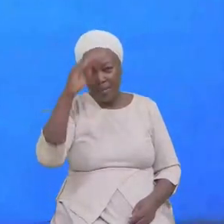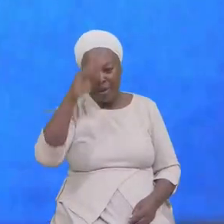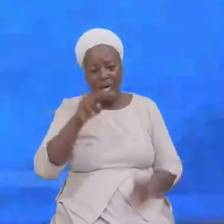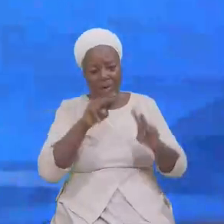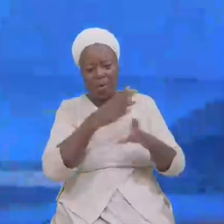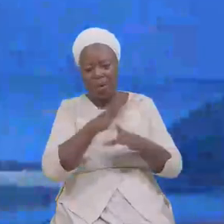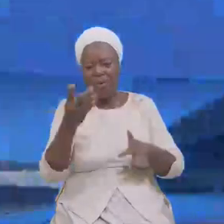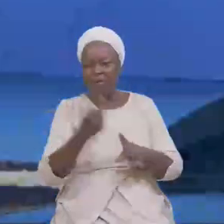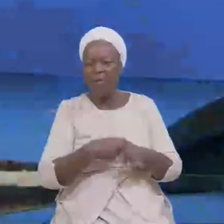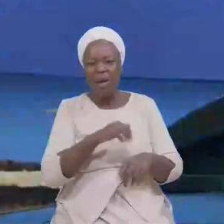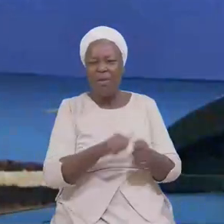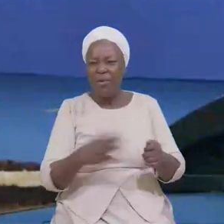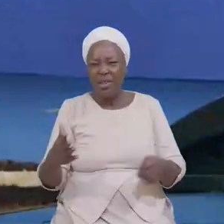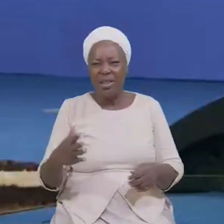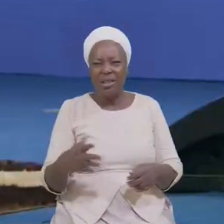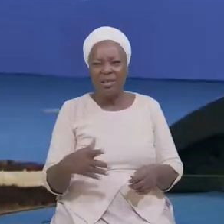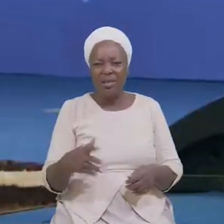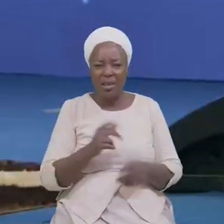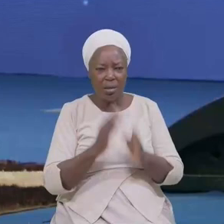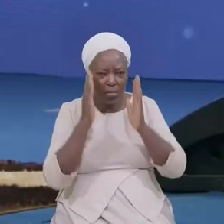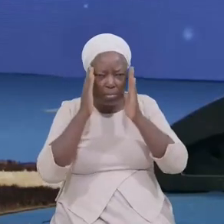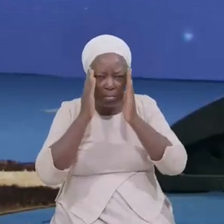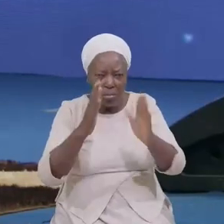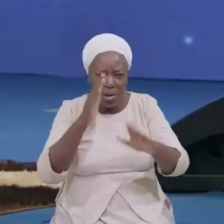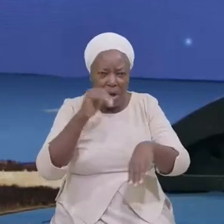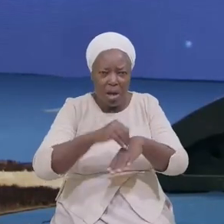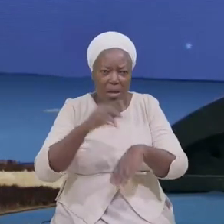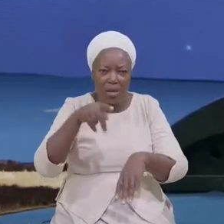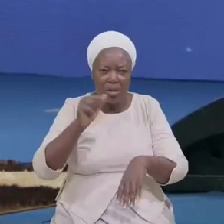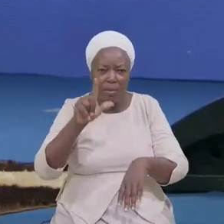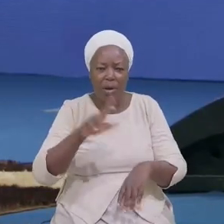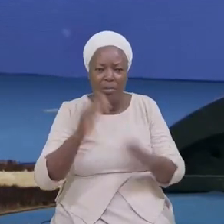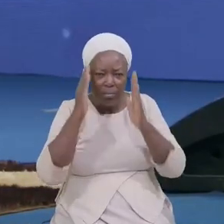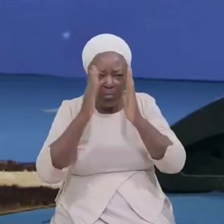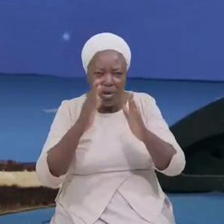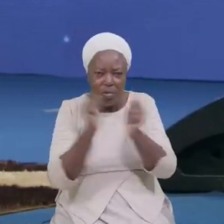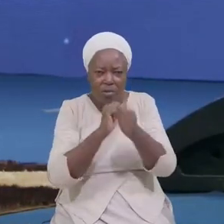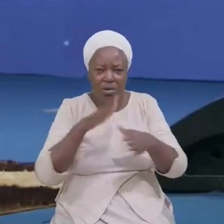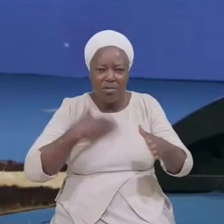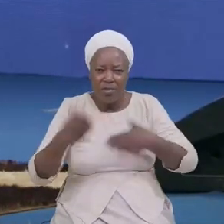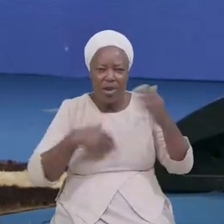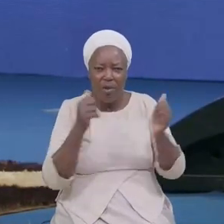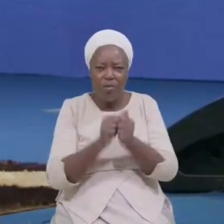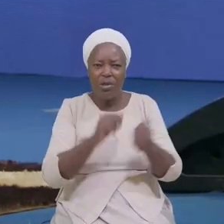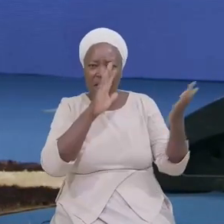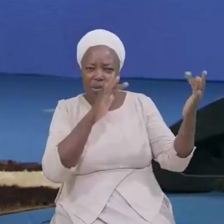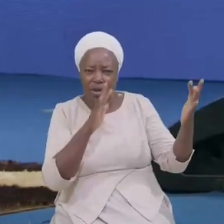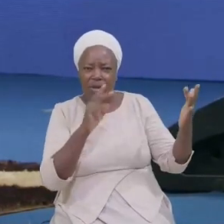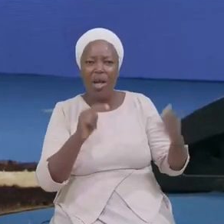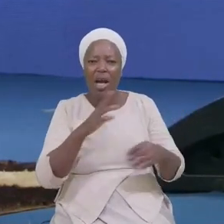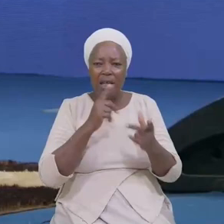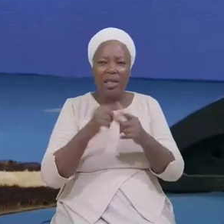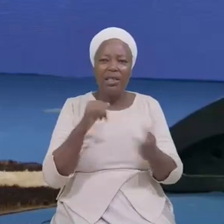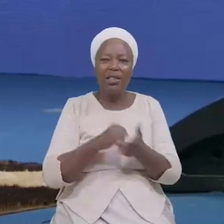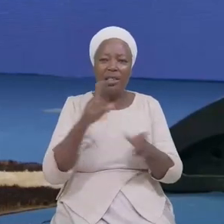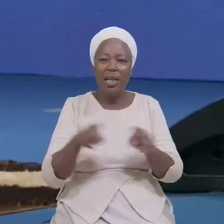choses. Il regardait Paul attentivement, avec excitation, espérant quelque chose. Oh, aujourd'hui c'est